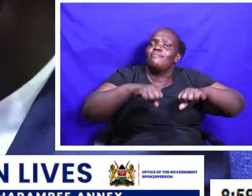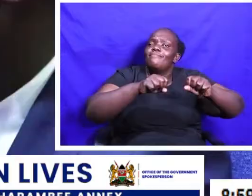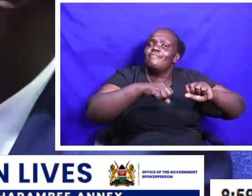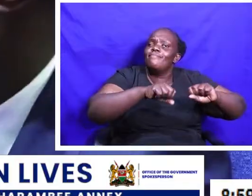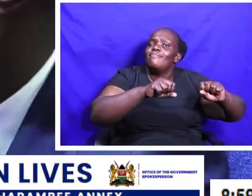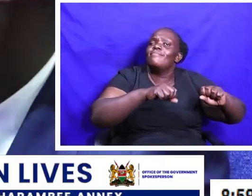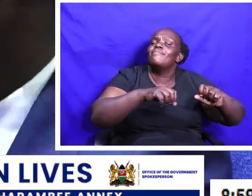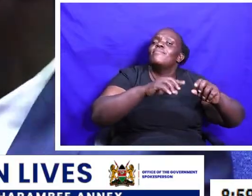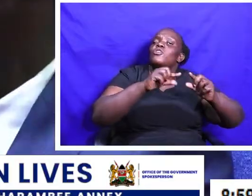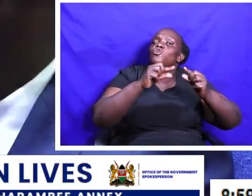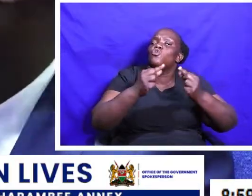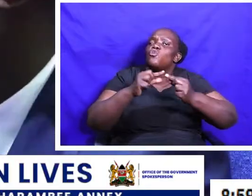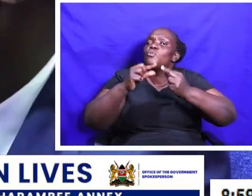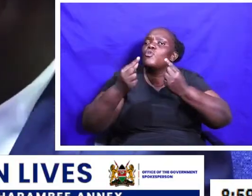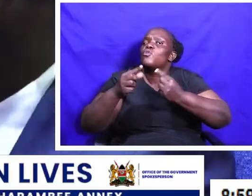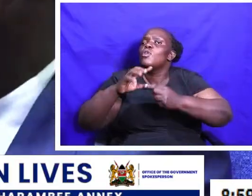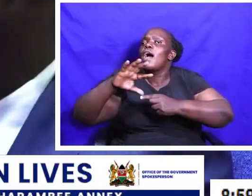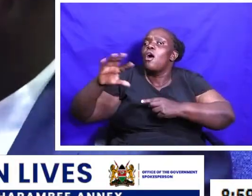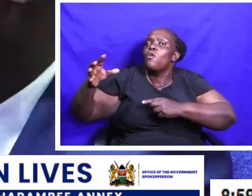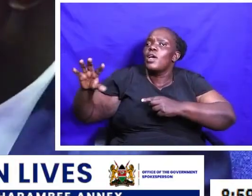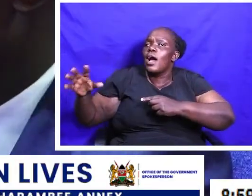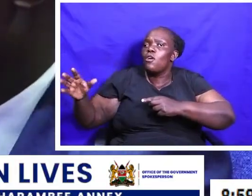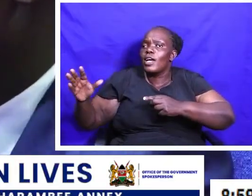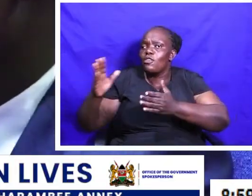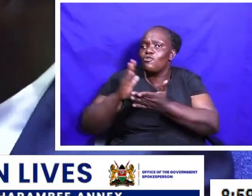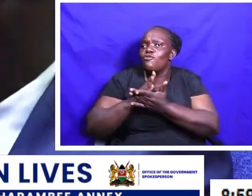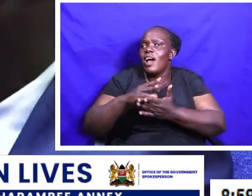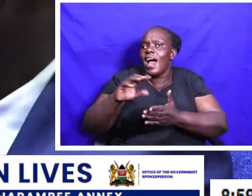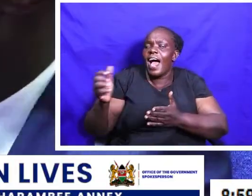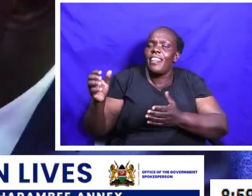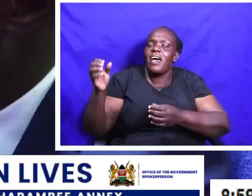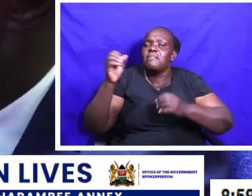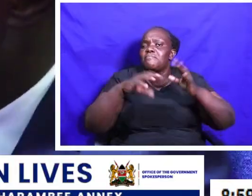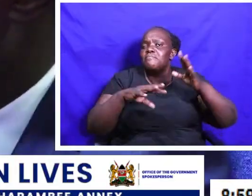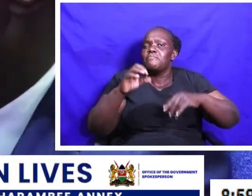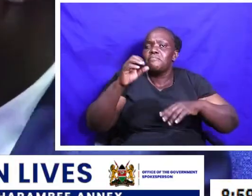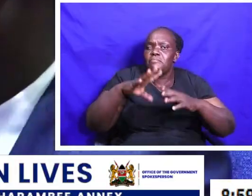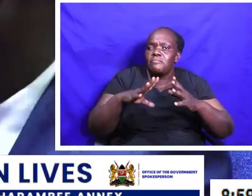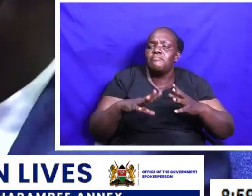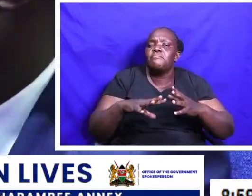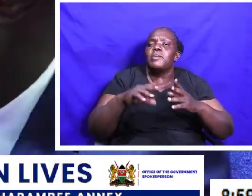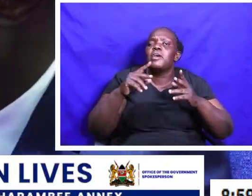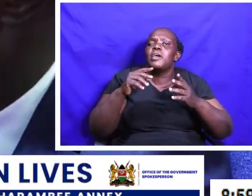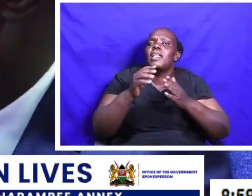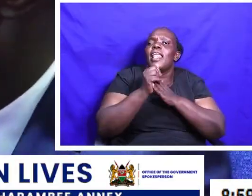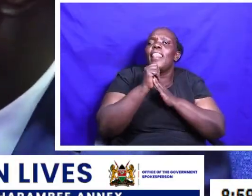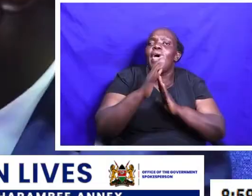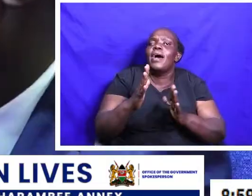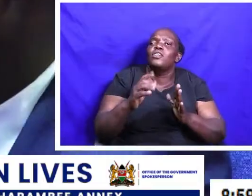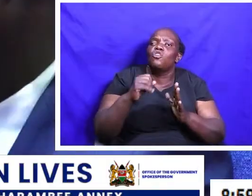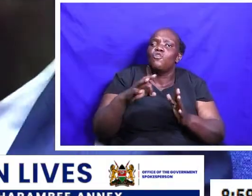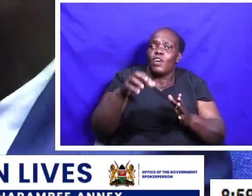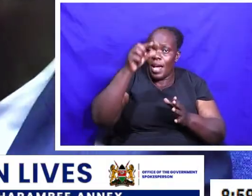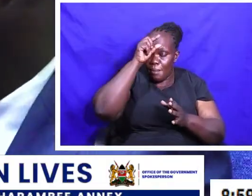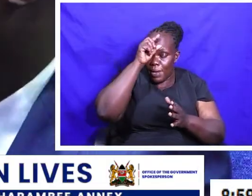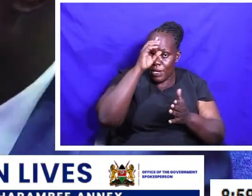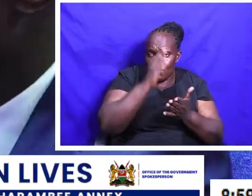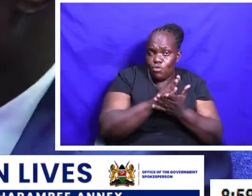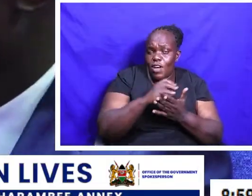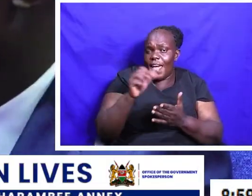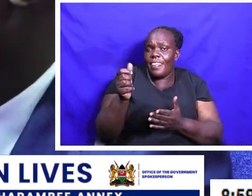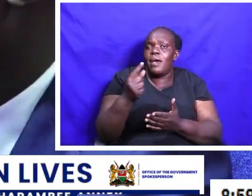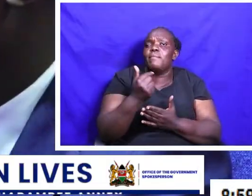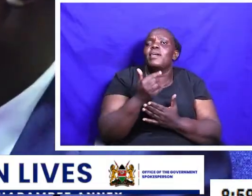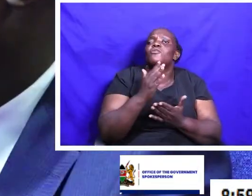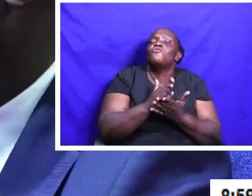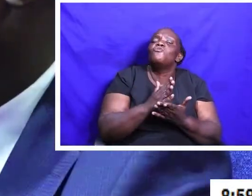bodaboda ambao wamejiunga kwa vikundi county by county, tuko tunafanywa mchango na viongozi wetu wa serikali. Na